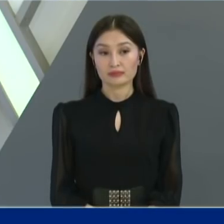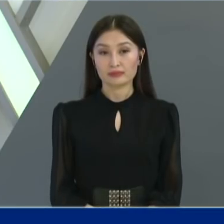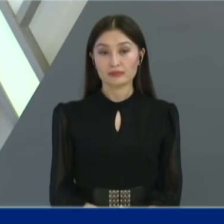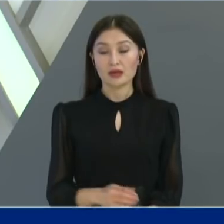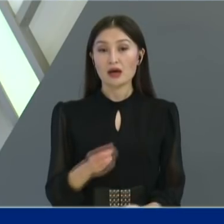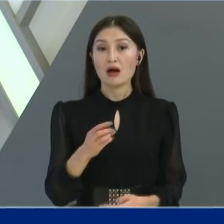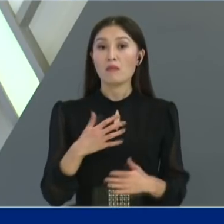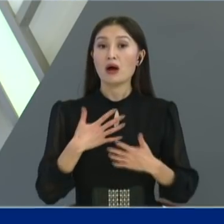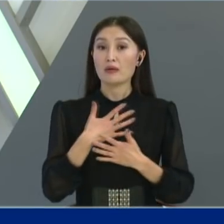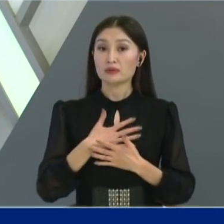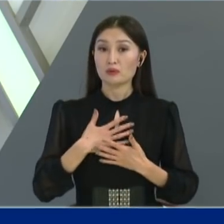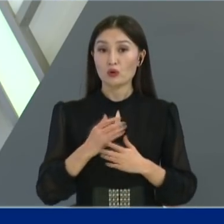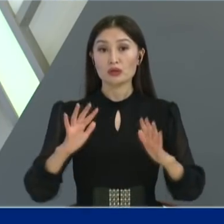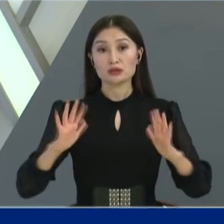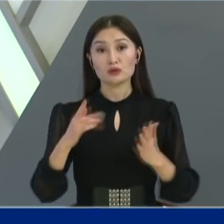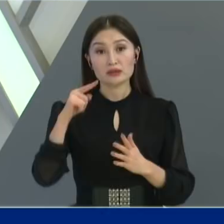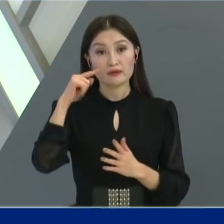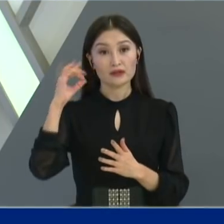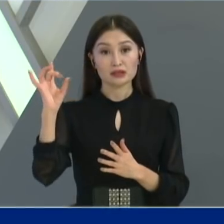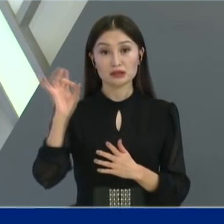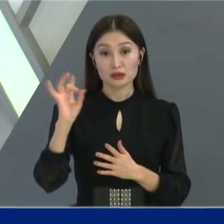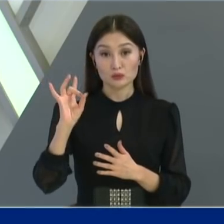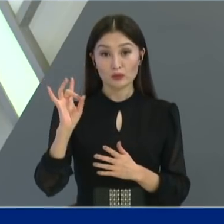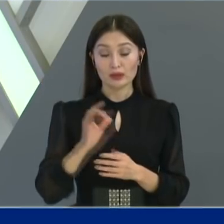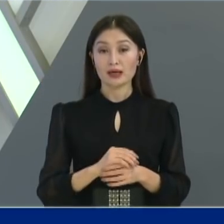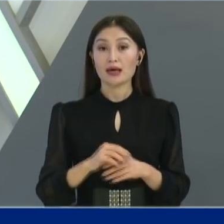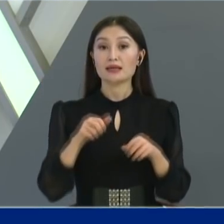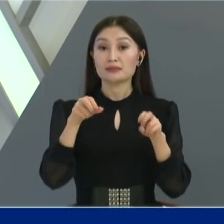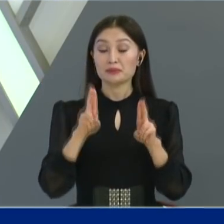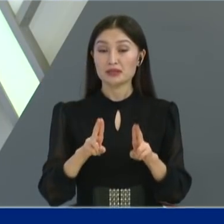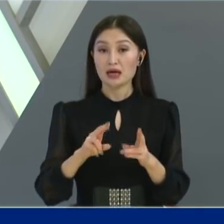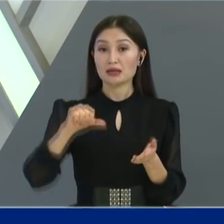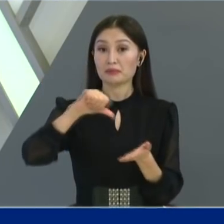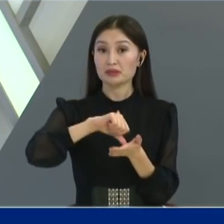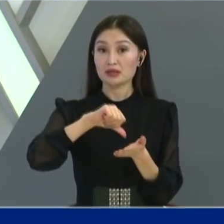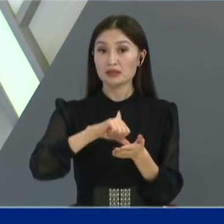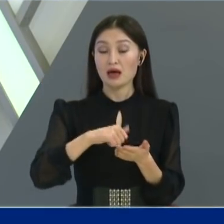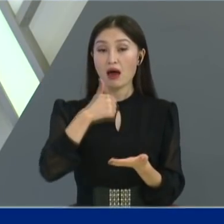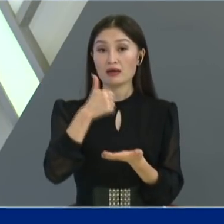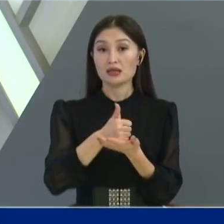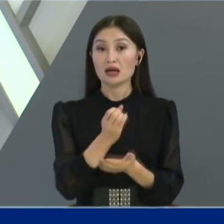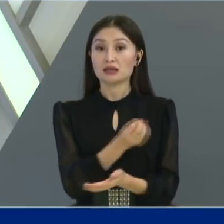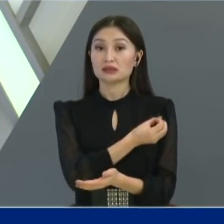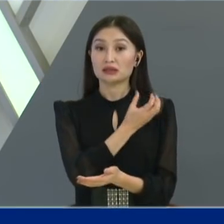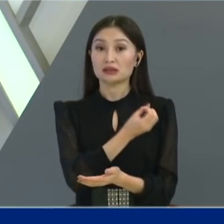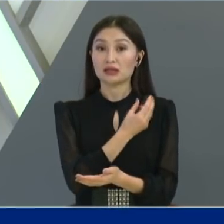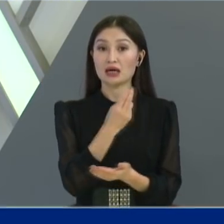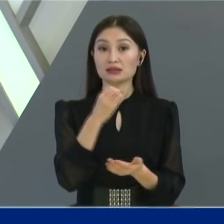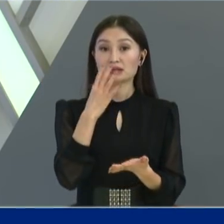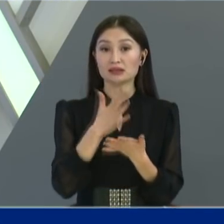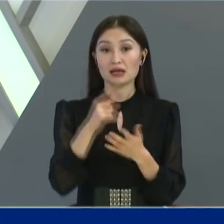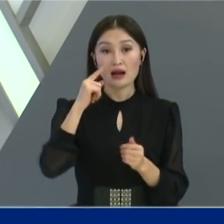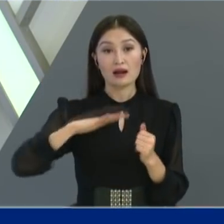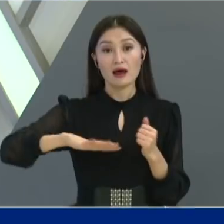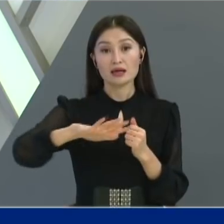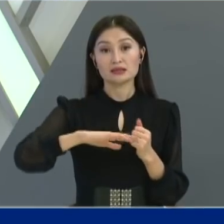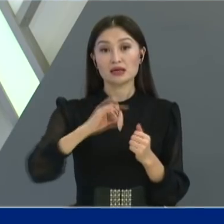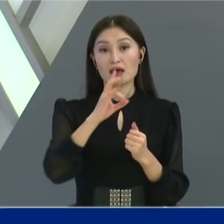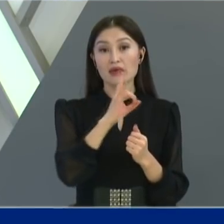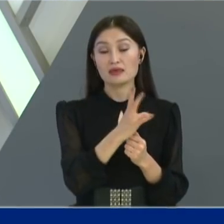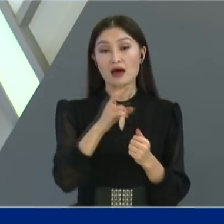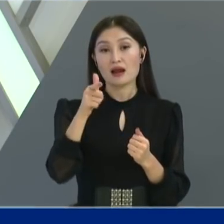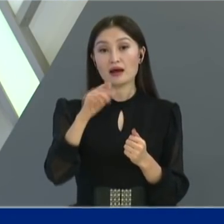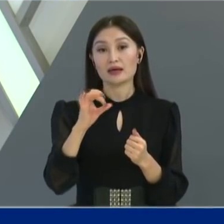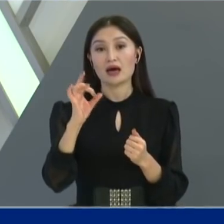Мы очень обеспокоены ситуацией в Кыргызской республике. Специальный представитель Генерального секретаря по Центральной Азии Наталья Герман